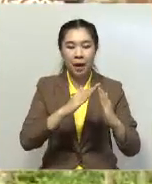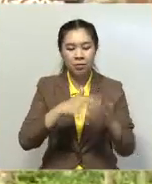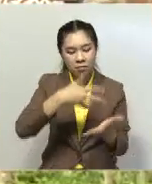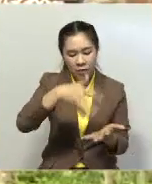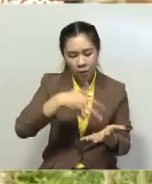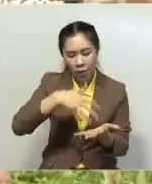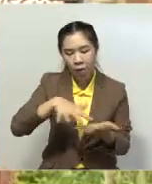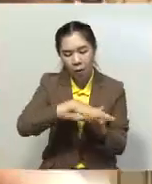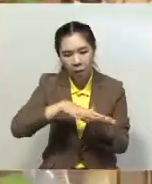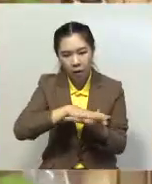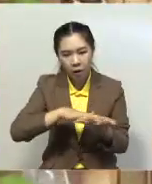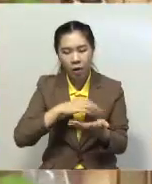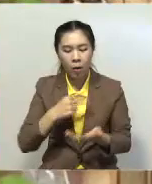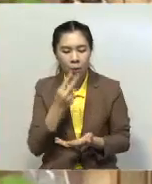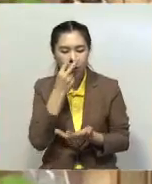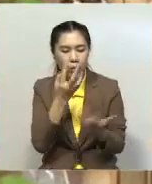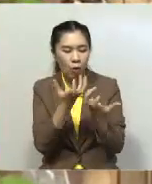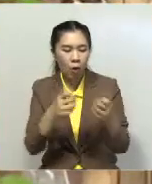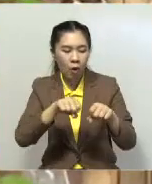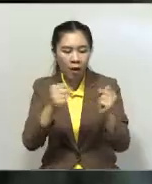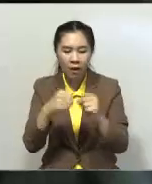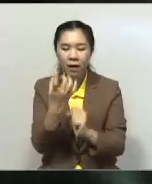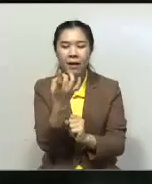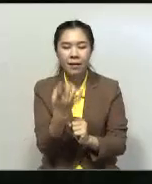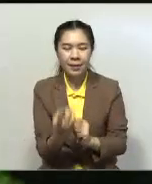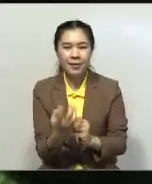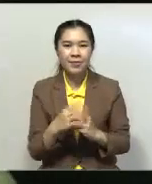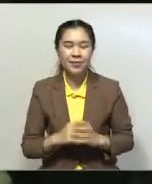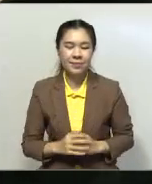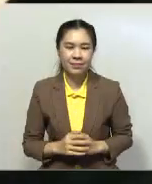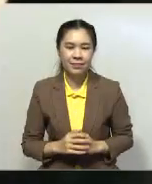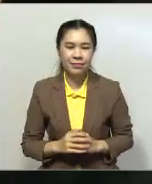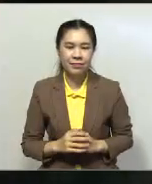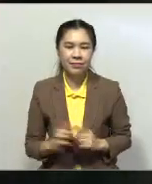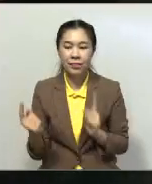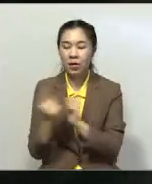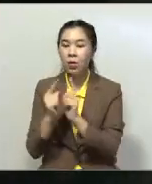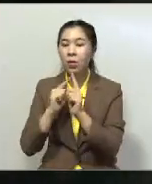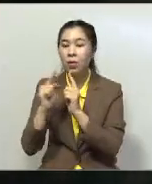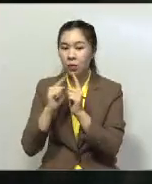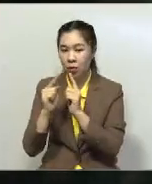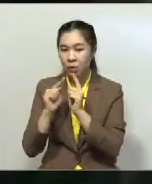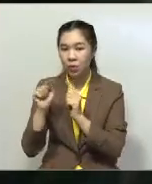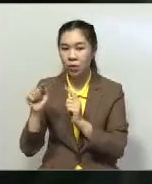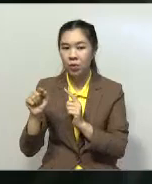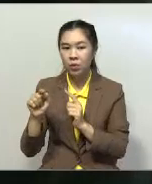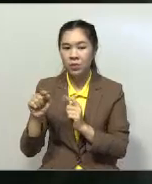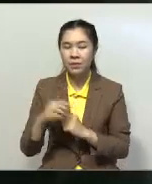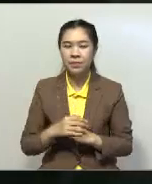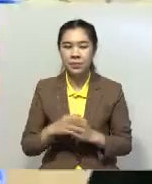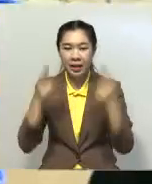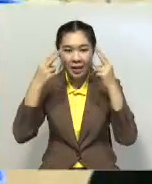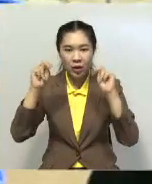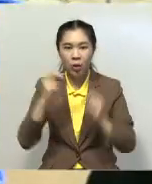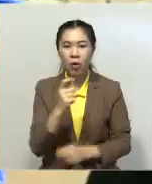ไปดูแลในเรื่องของความเสียหายเบื้องต้นค่ะแล้วก็จากการพูดคุยกับนายกอบต.นะค